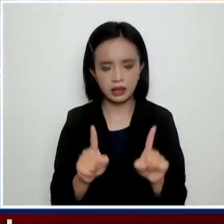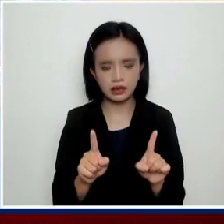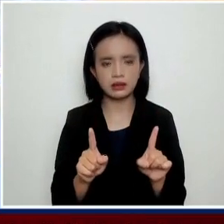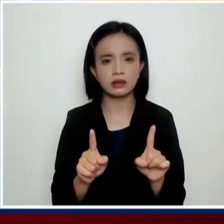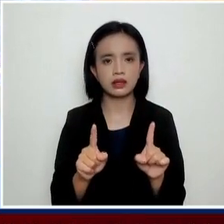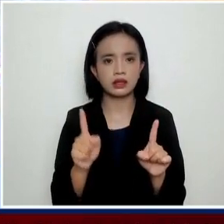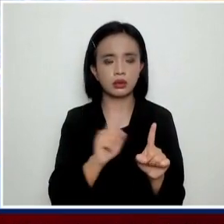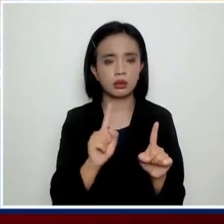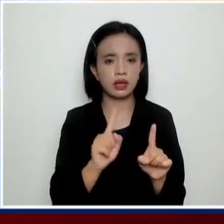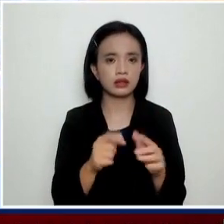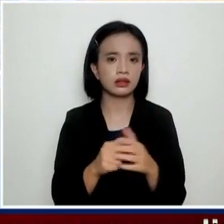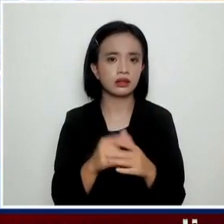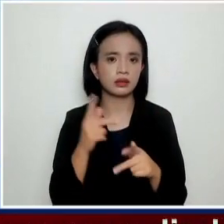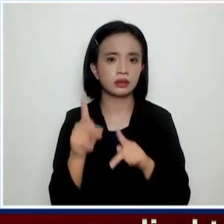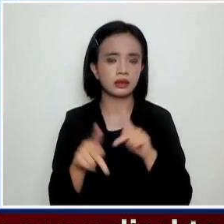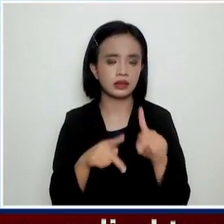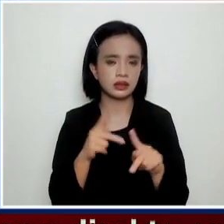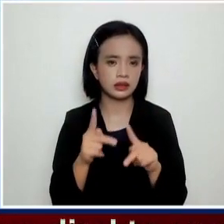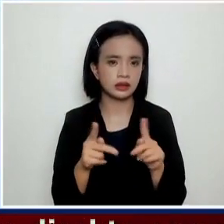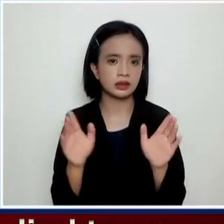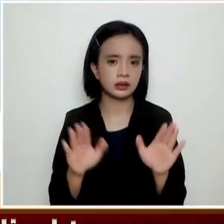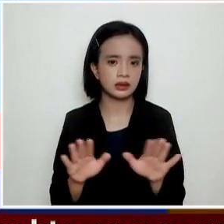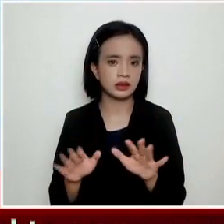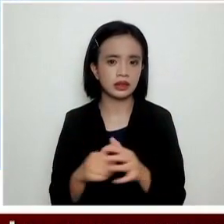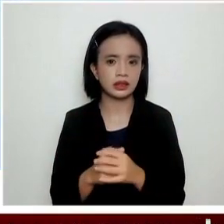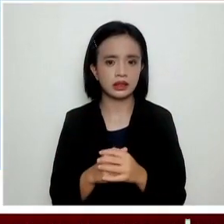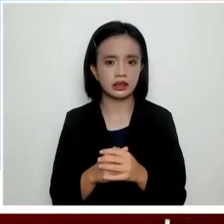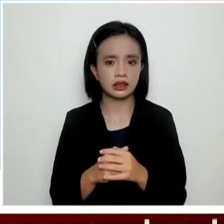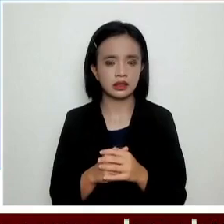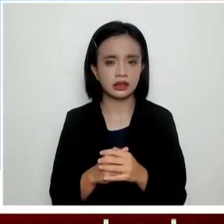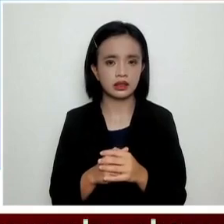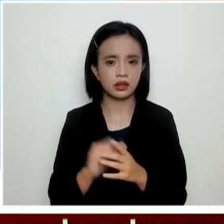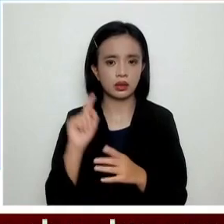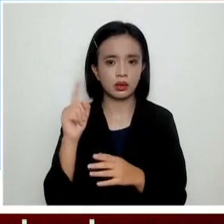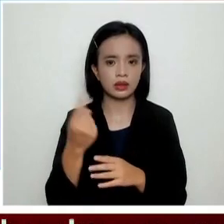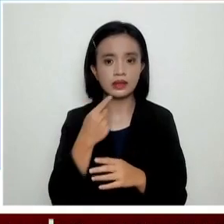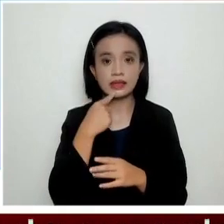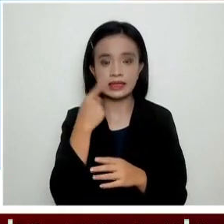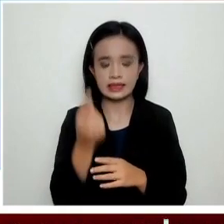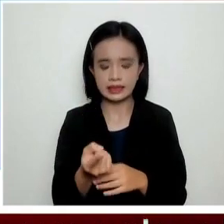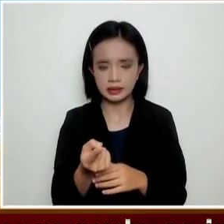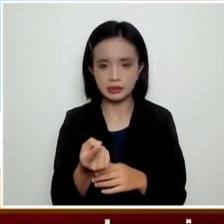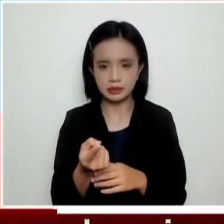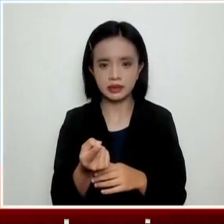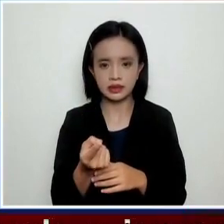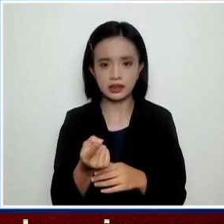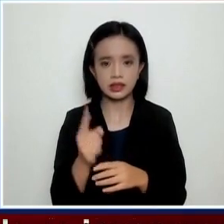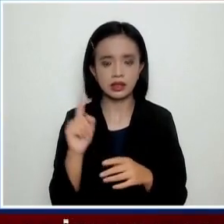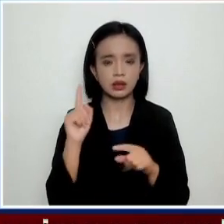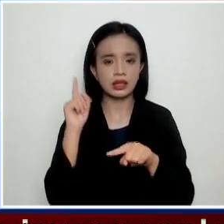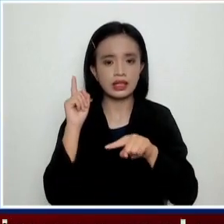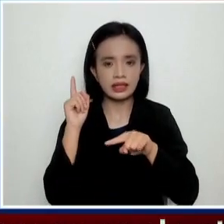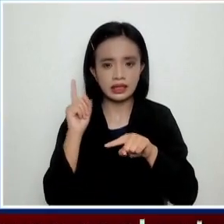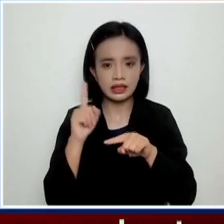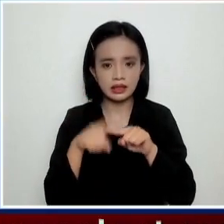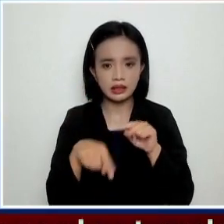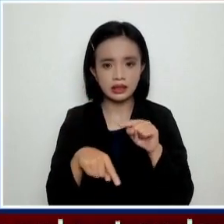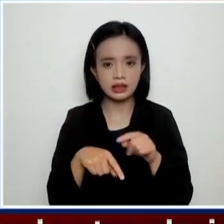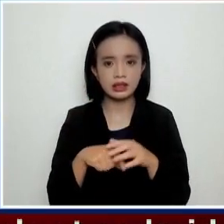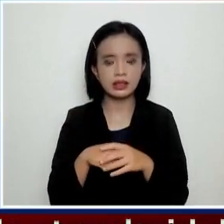oposisyon ng publiko sa tsatsa. No less than the Senate President disclosed that the Senate cannot muster